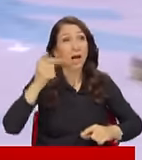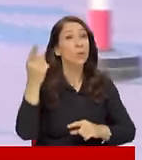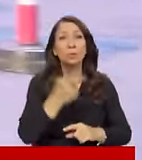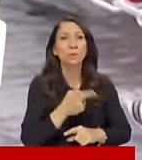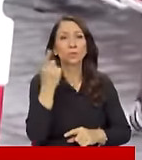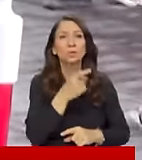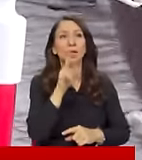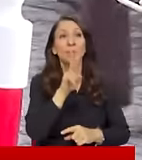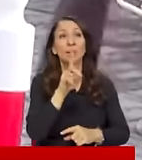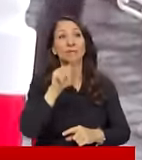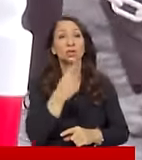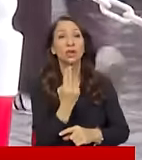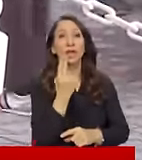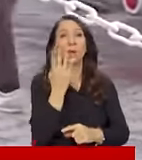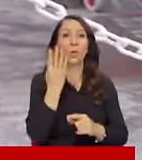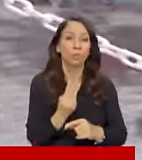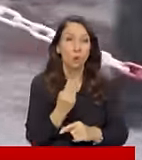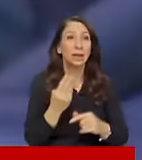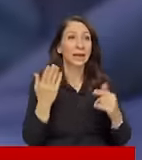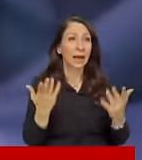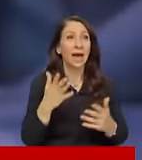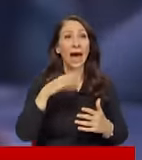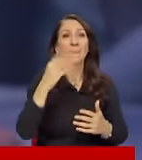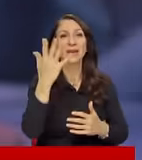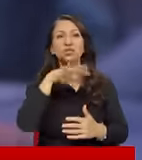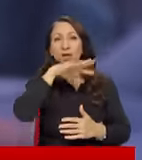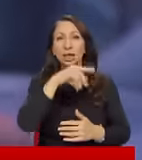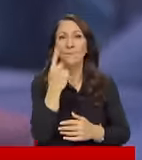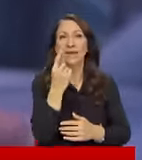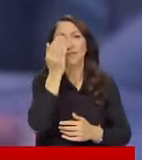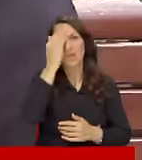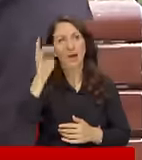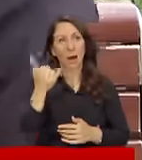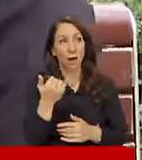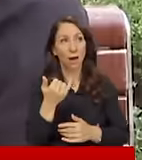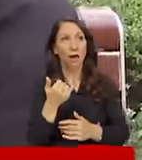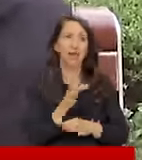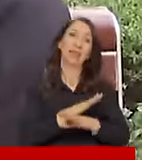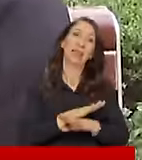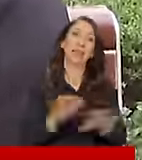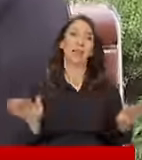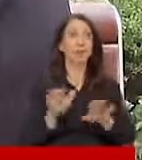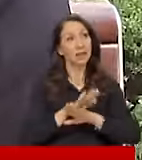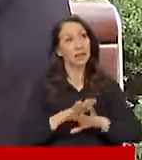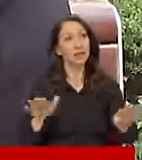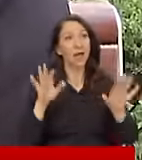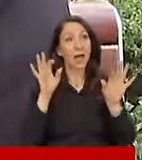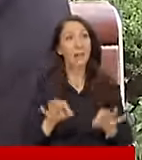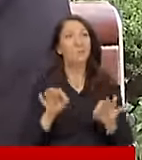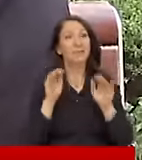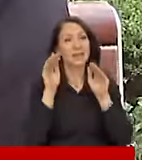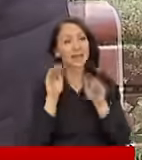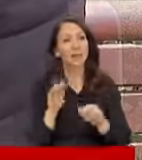oranı %21,7 oldu. Yani her 5 yaşlıdan biri yoksul. Yeter artık. Artık yeter. Hep